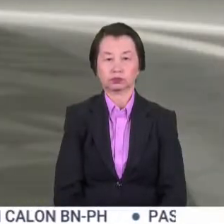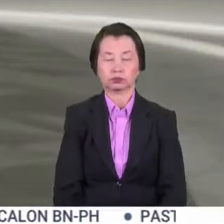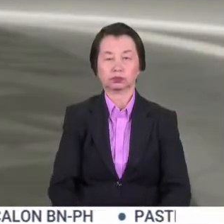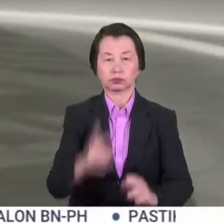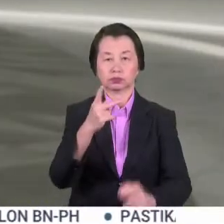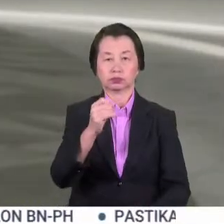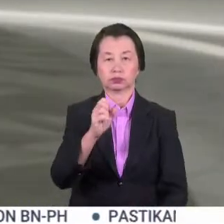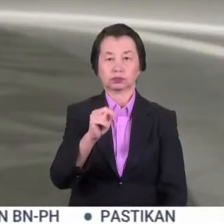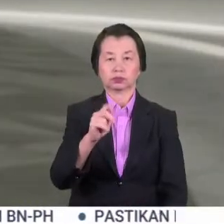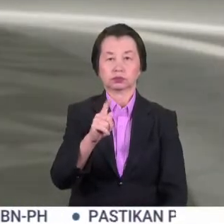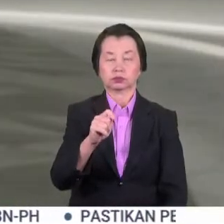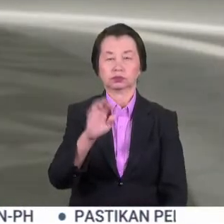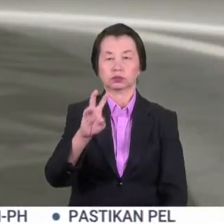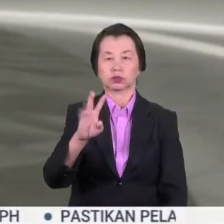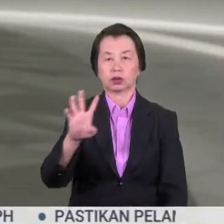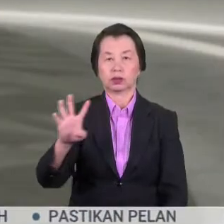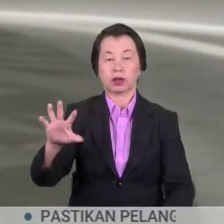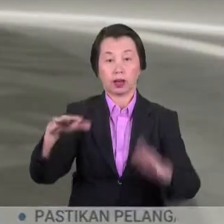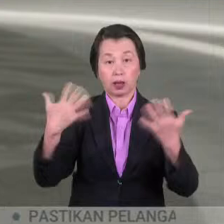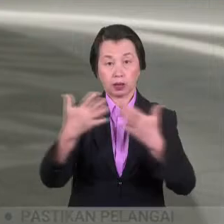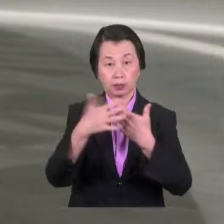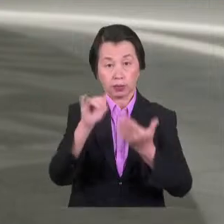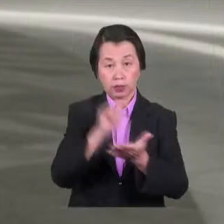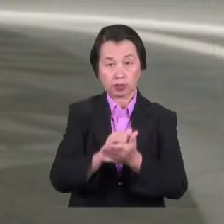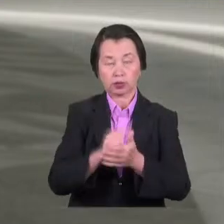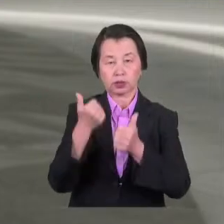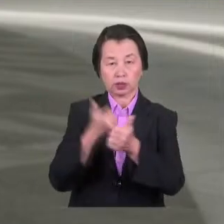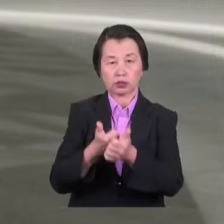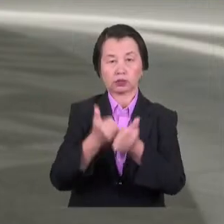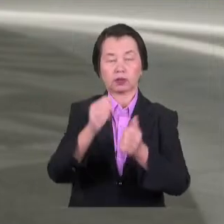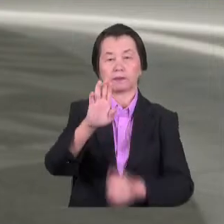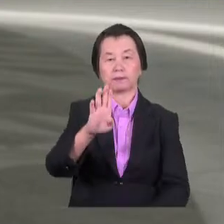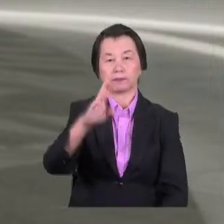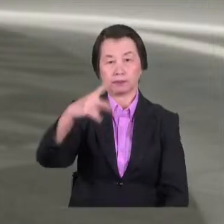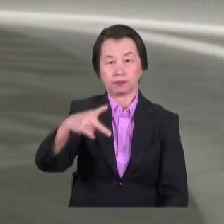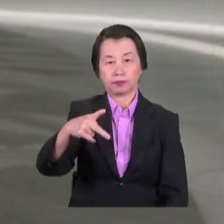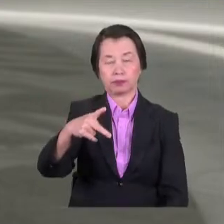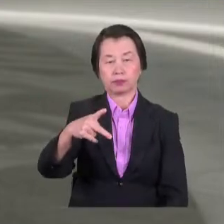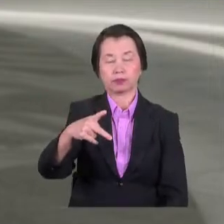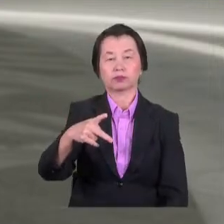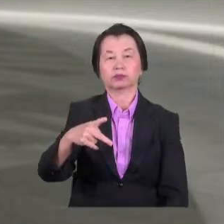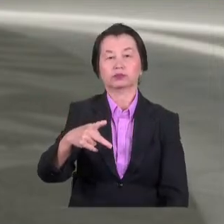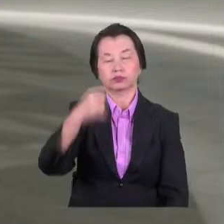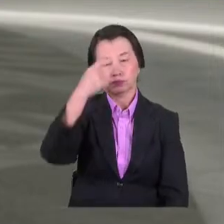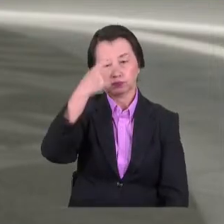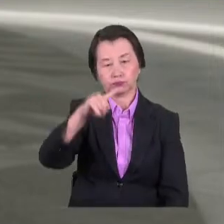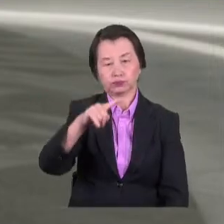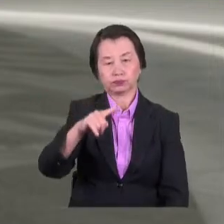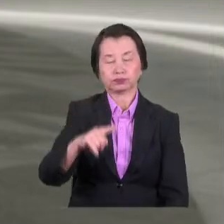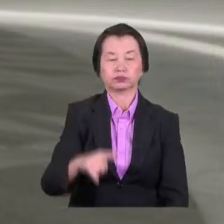Saudara Kanta 744 berakhir di sini. Selepas ini kita ikuti berita perdana bersama Ivan dan Farhatul